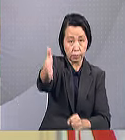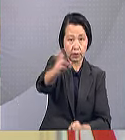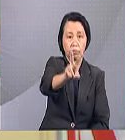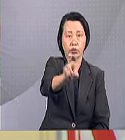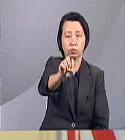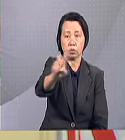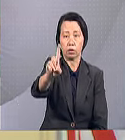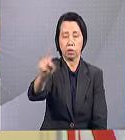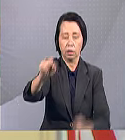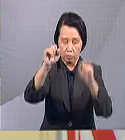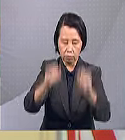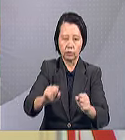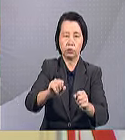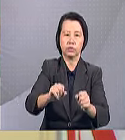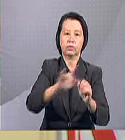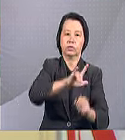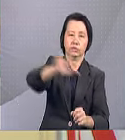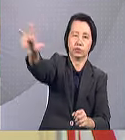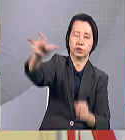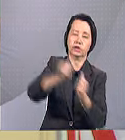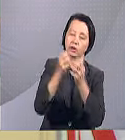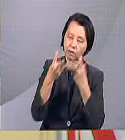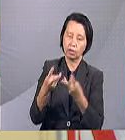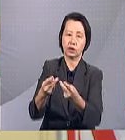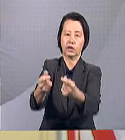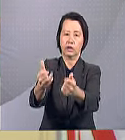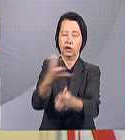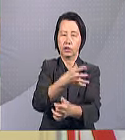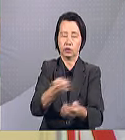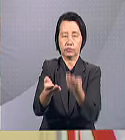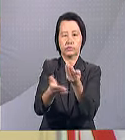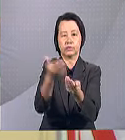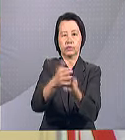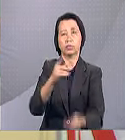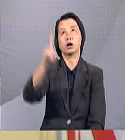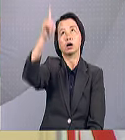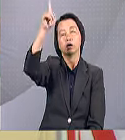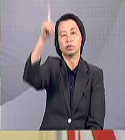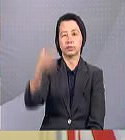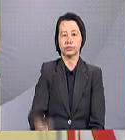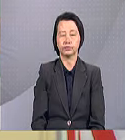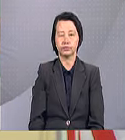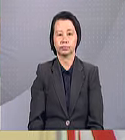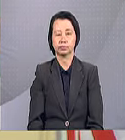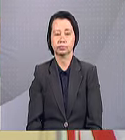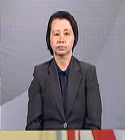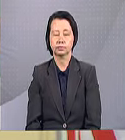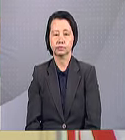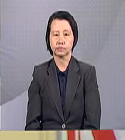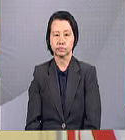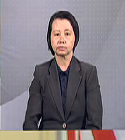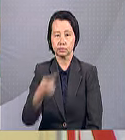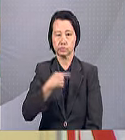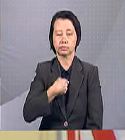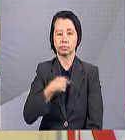dapat direalisasikan dengan lancar dan dipermudahkan oleh Allah Subhanahu Wa Taala.